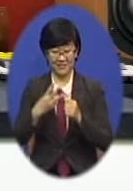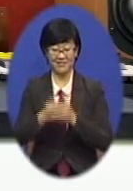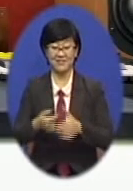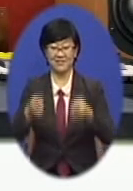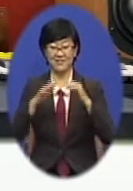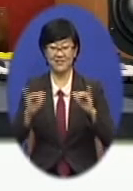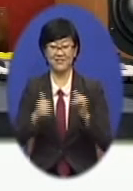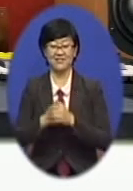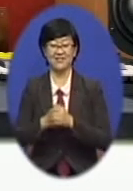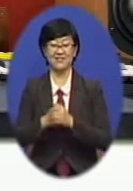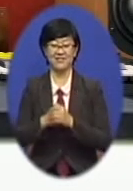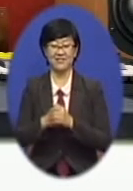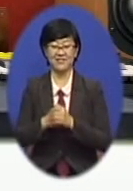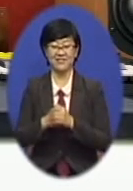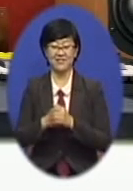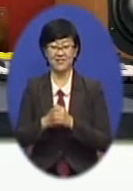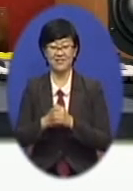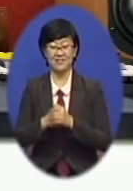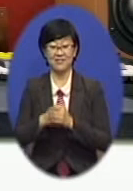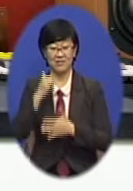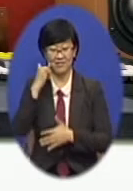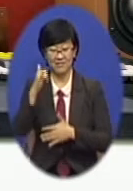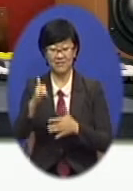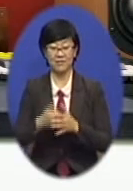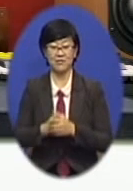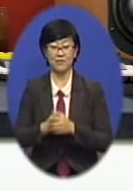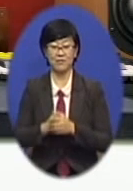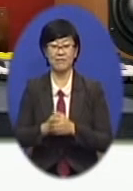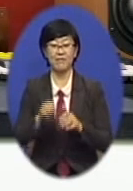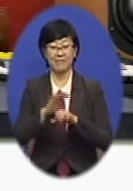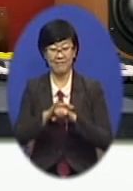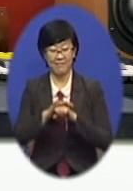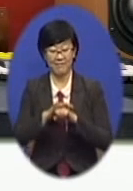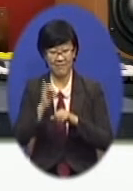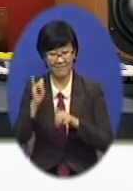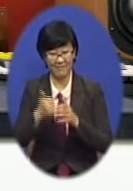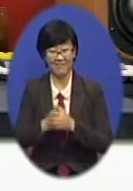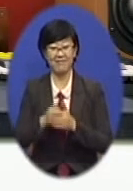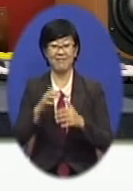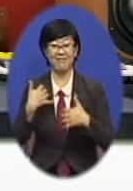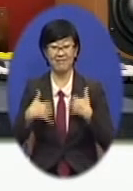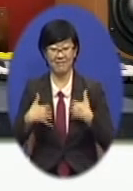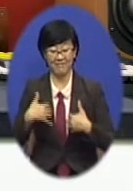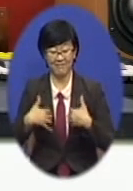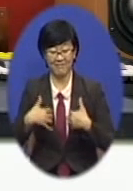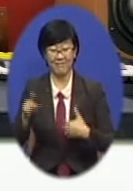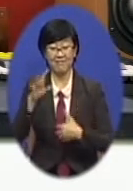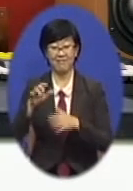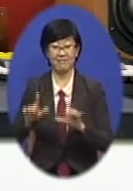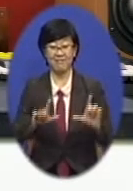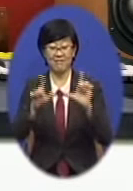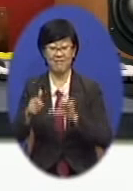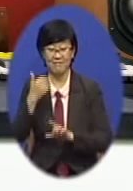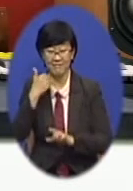참가자분을 네. 만나도록 만나보겠습니다. 하겠습니다. 여보세요. 네, 여보세요. 아유, 네. 반갑습니다. 네, 반갑습니다. 어디